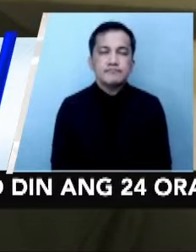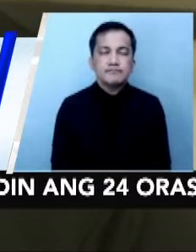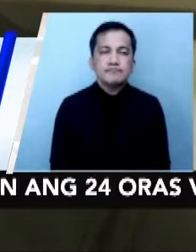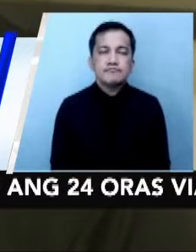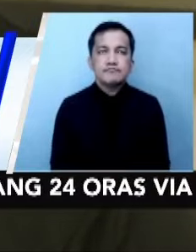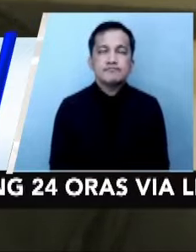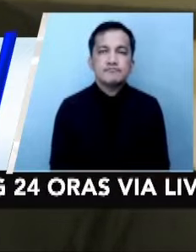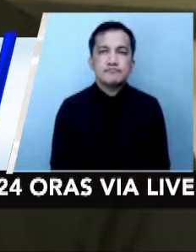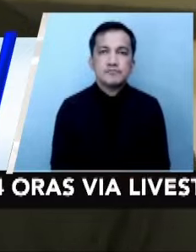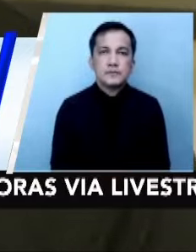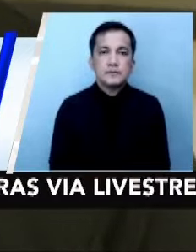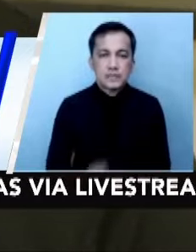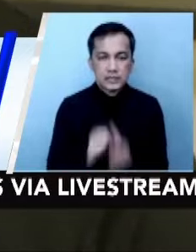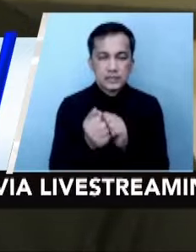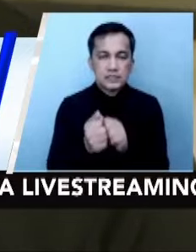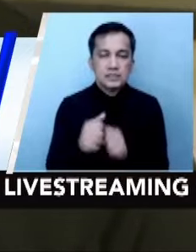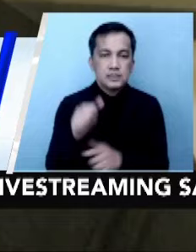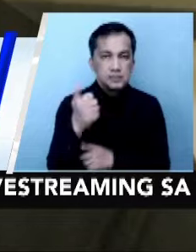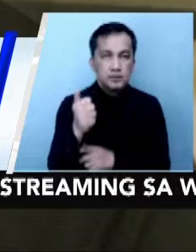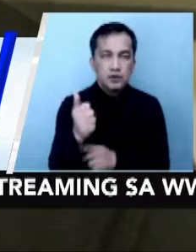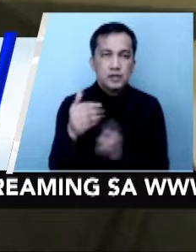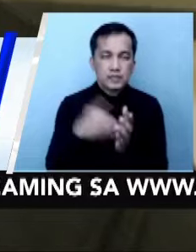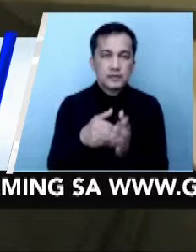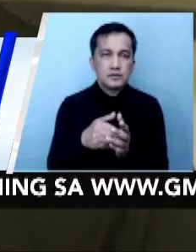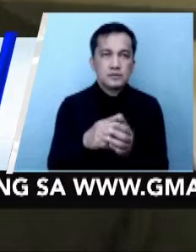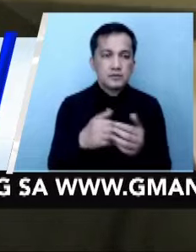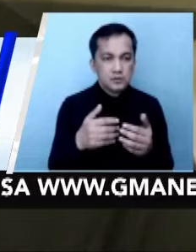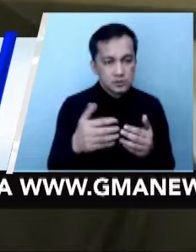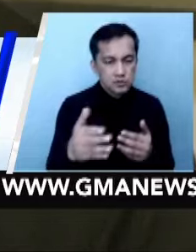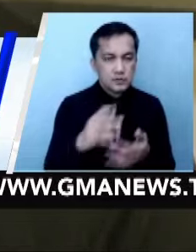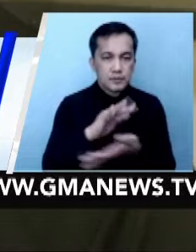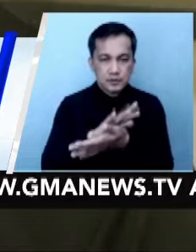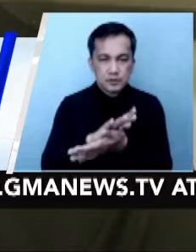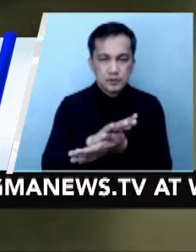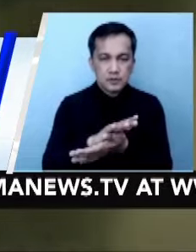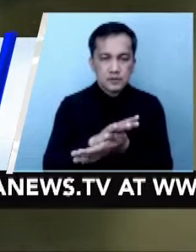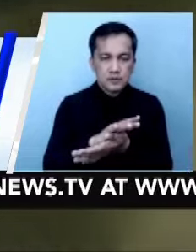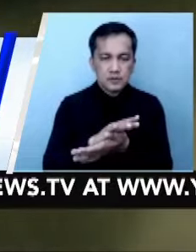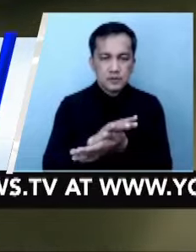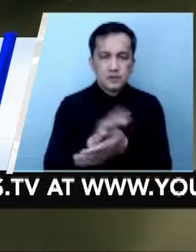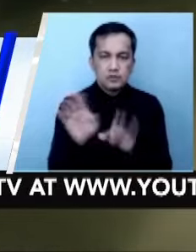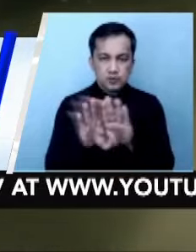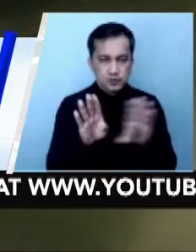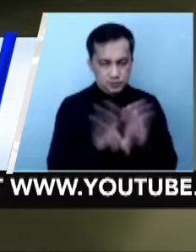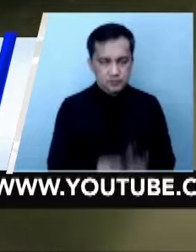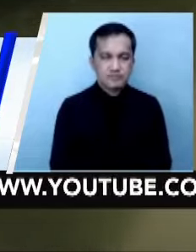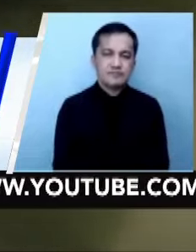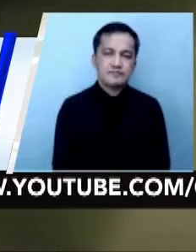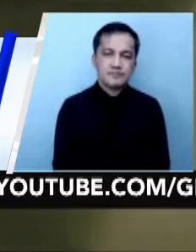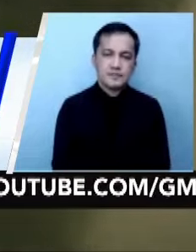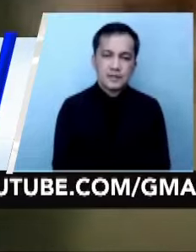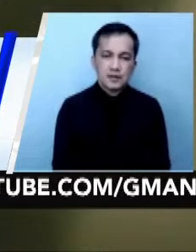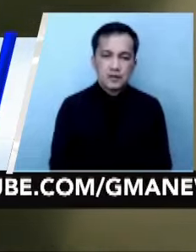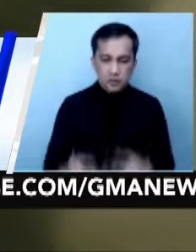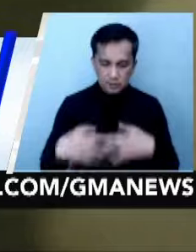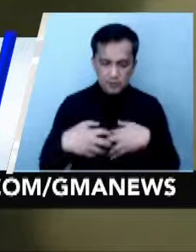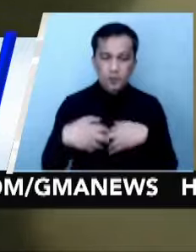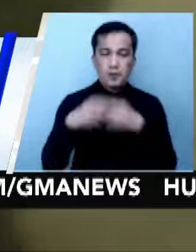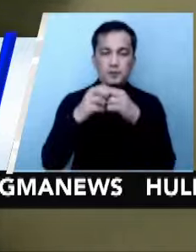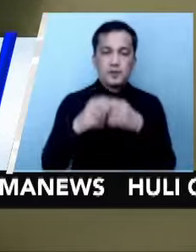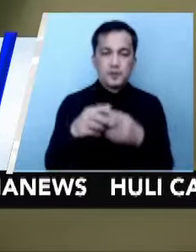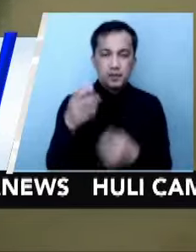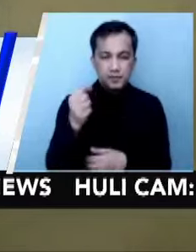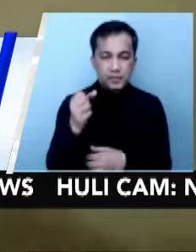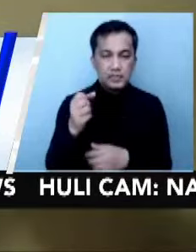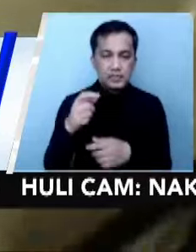10 ulit. Nung nag-pandemic po, sabay pong nag-close. bumangon ang milk tea at nag-evolve na